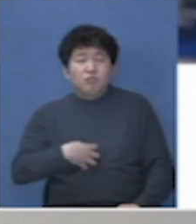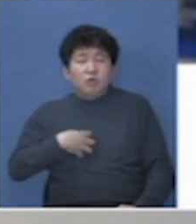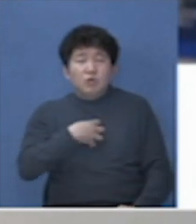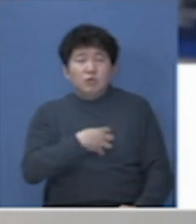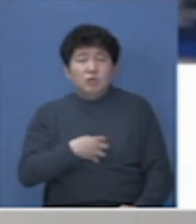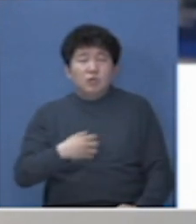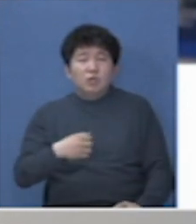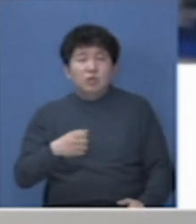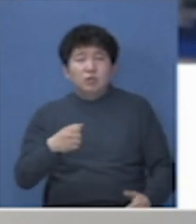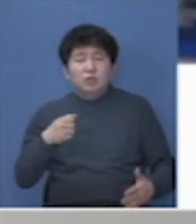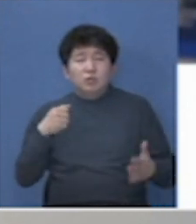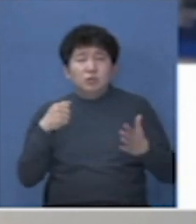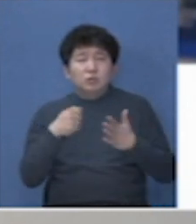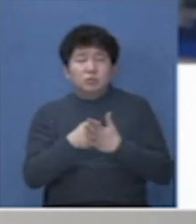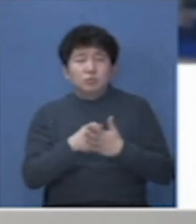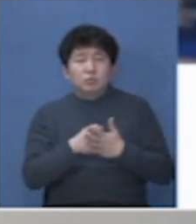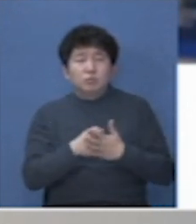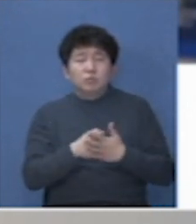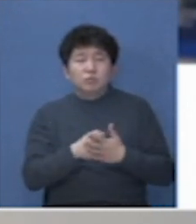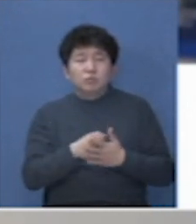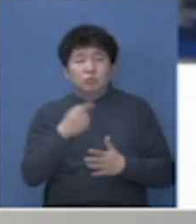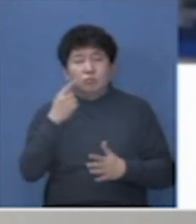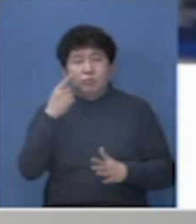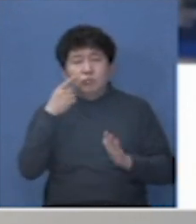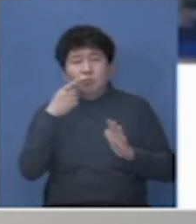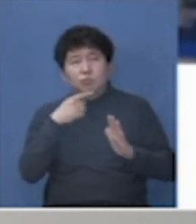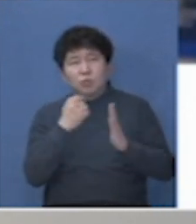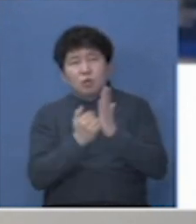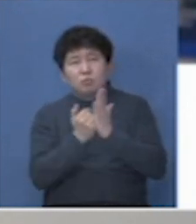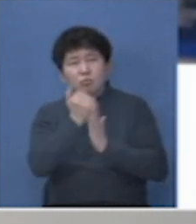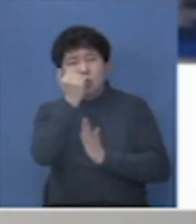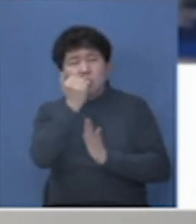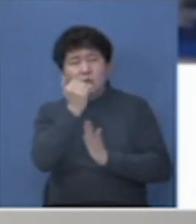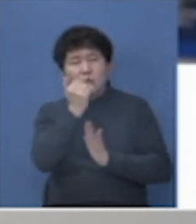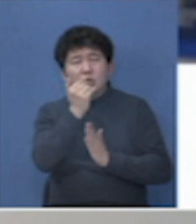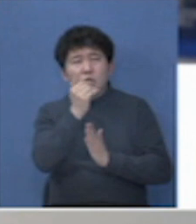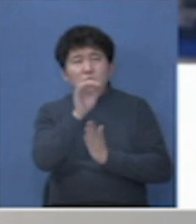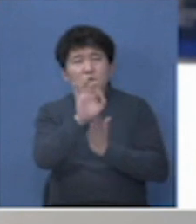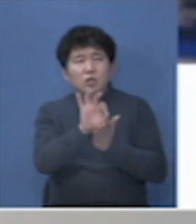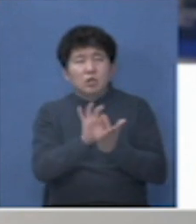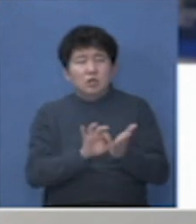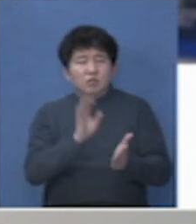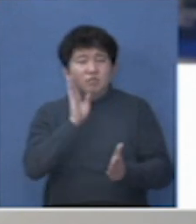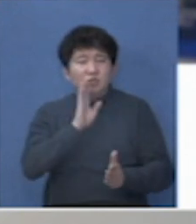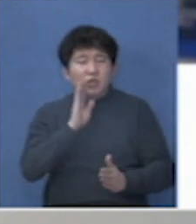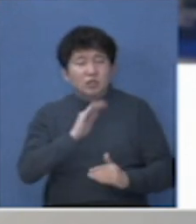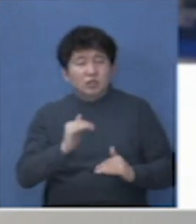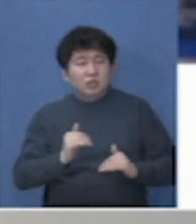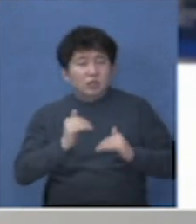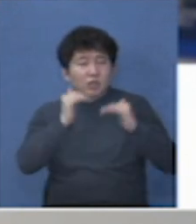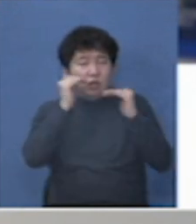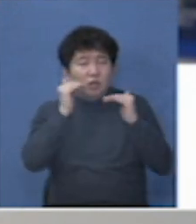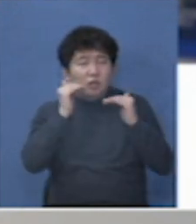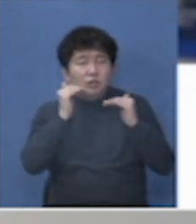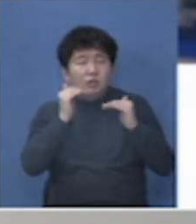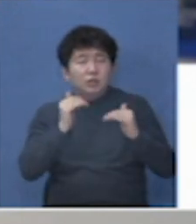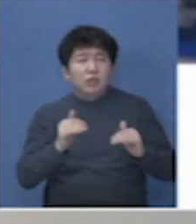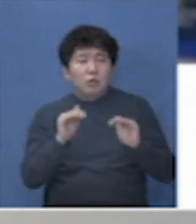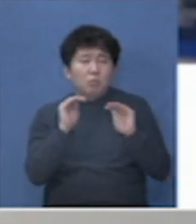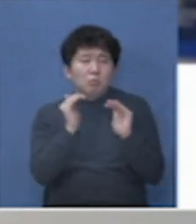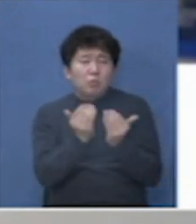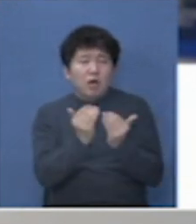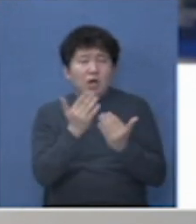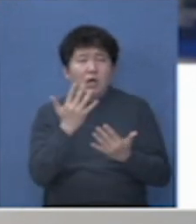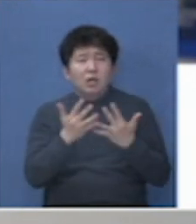время добегания. При поднятии резкого уровня воды в маленьких реках, либо в крупных реках, нам интересно